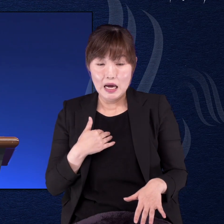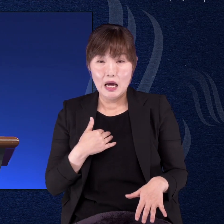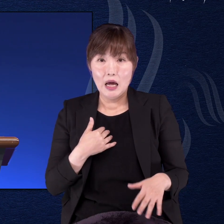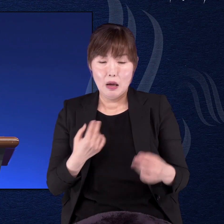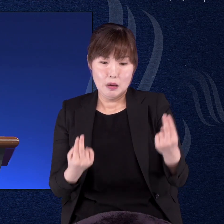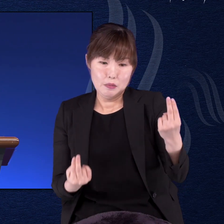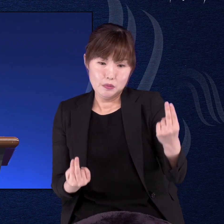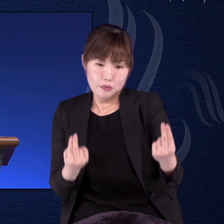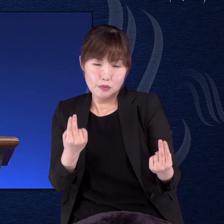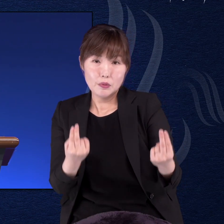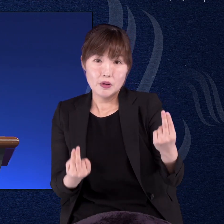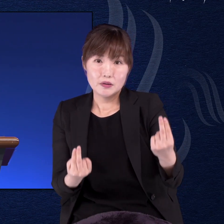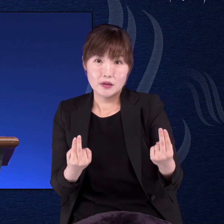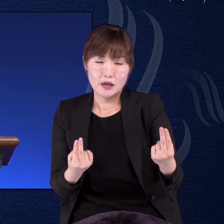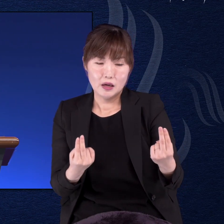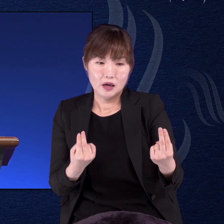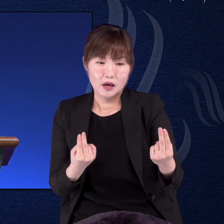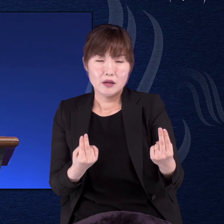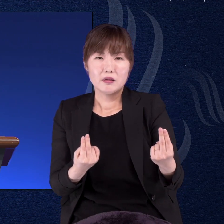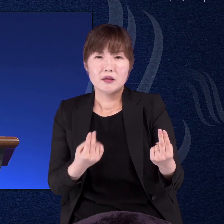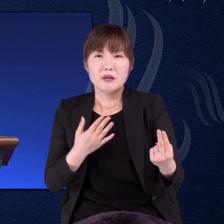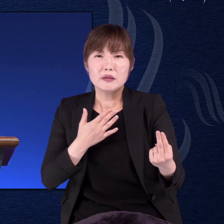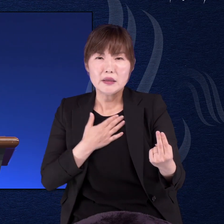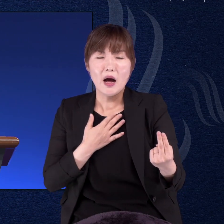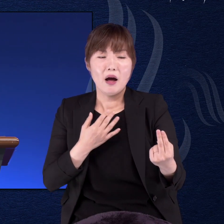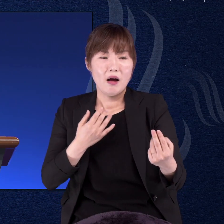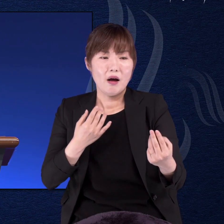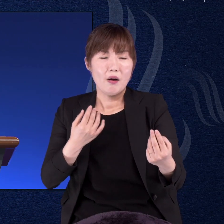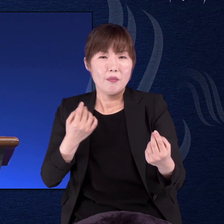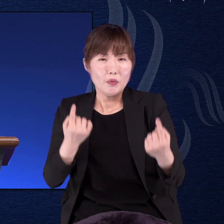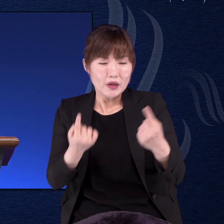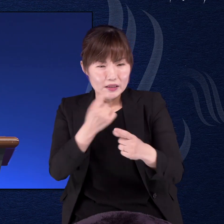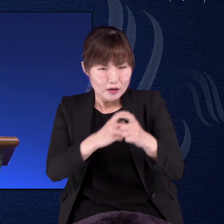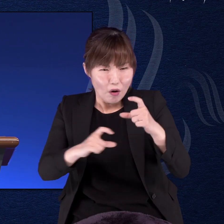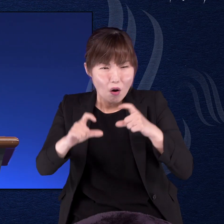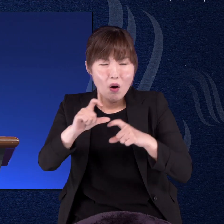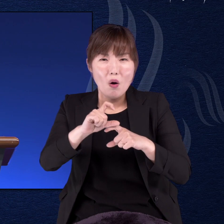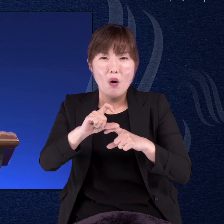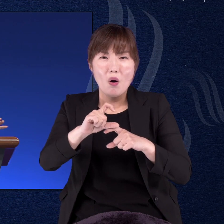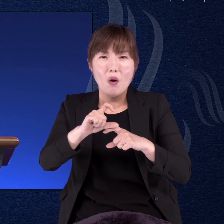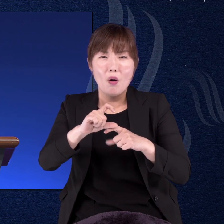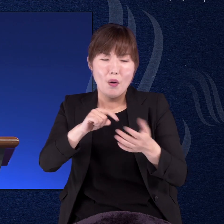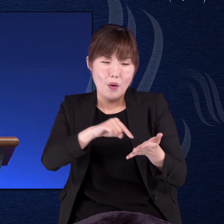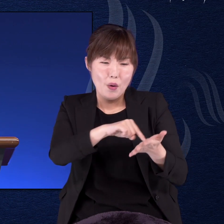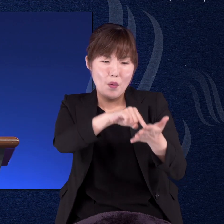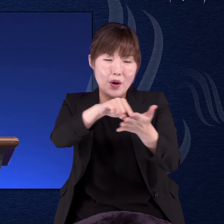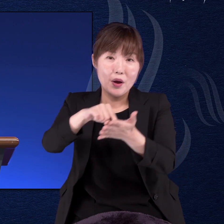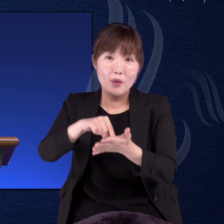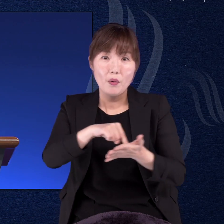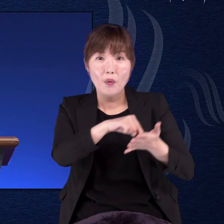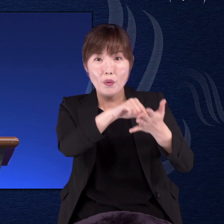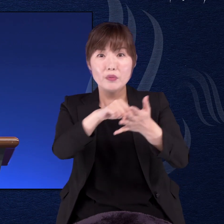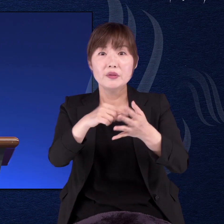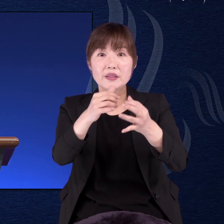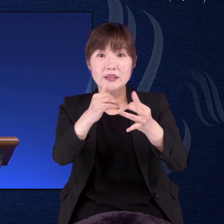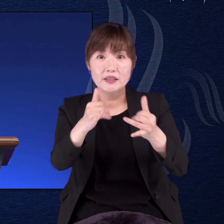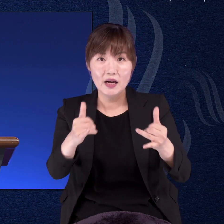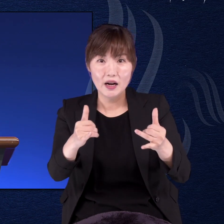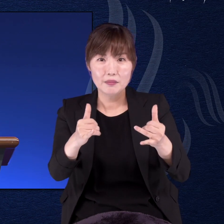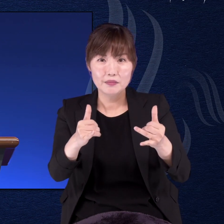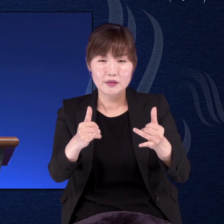더 지치고 소외된 그 누군가를 불쌍히 여길 줄 아는 마음, 그리고 그를 돌아보고 함께 손잡고 갈 수 있는